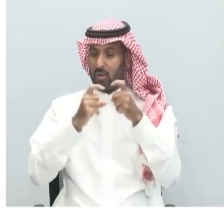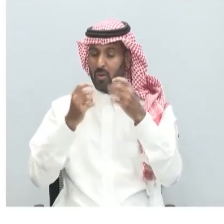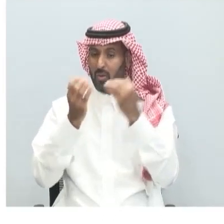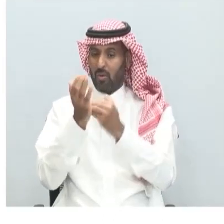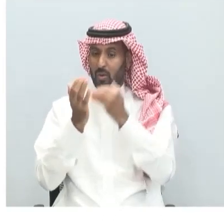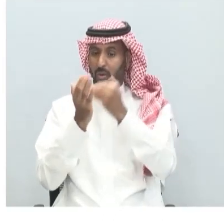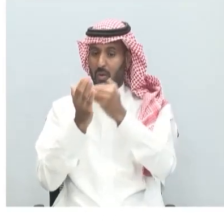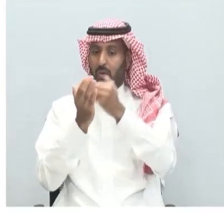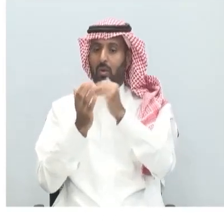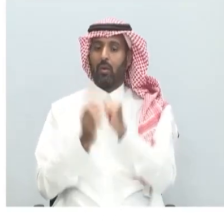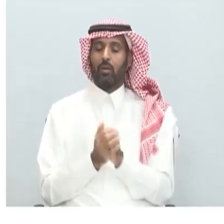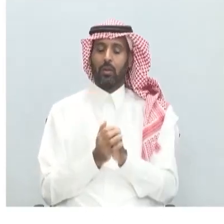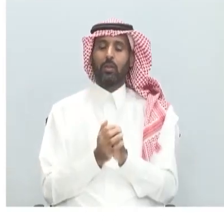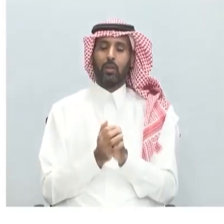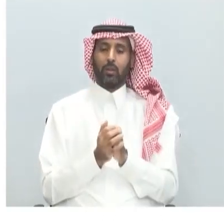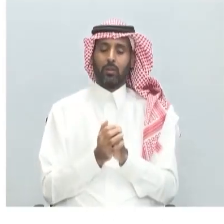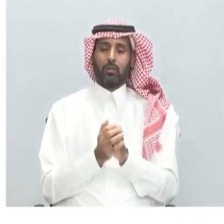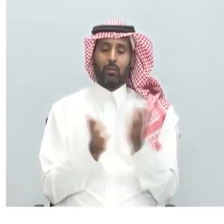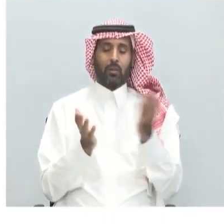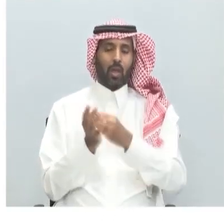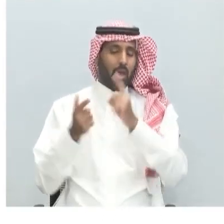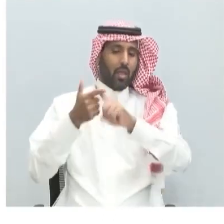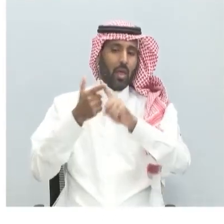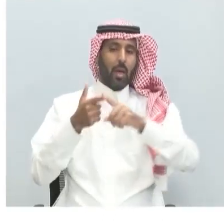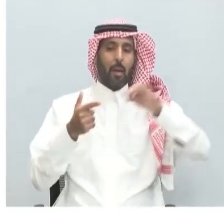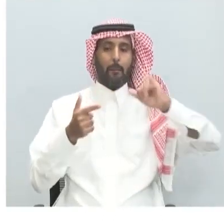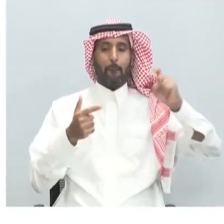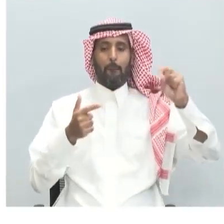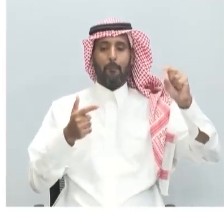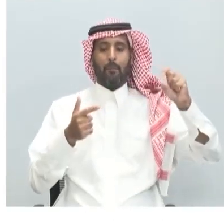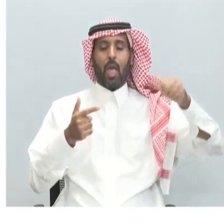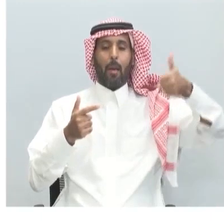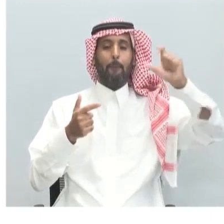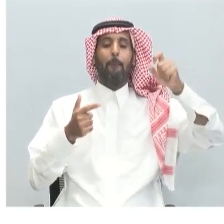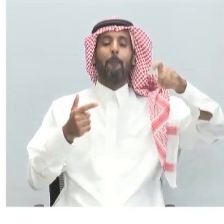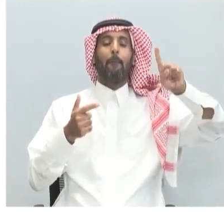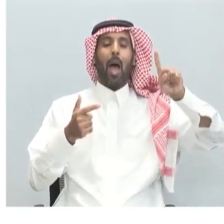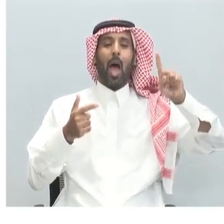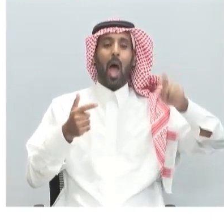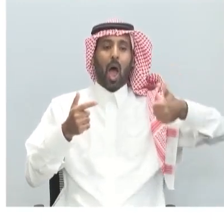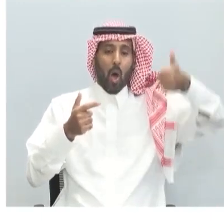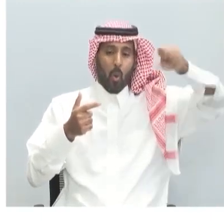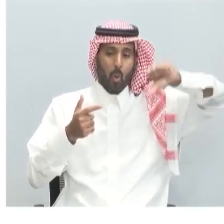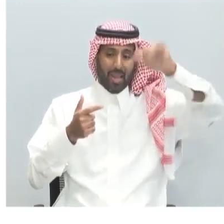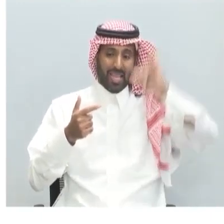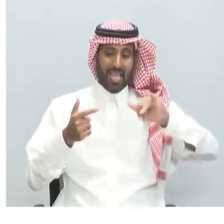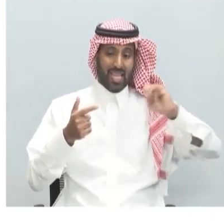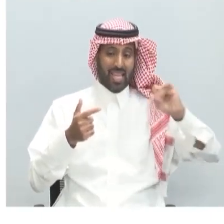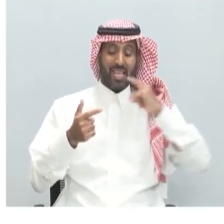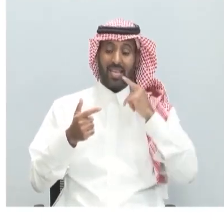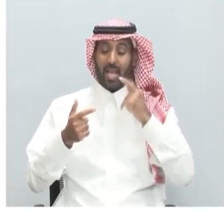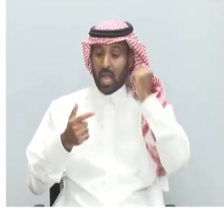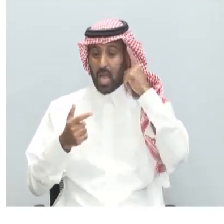بعد الاخر المبدا الثاني مبدا باولي وهذا هو العالم باولي اقترح العالم هنا هو